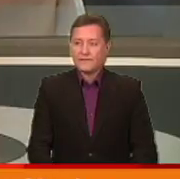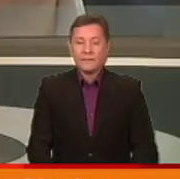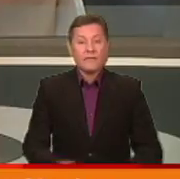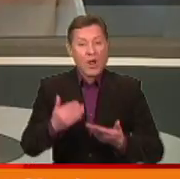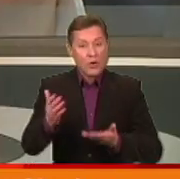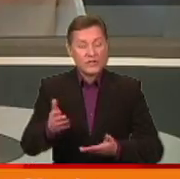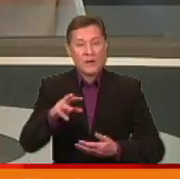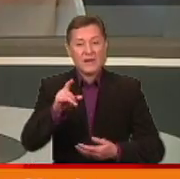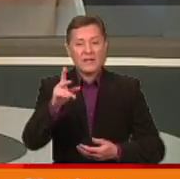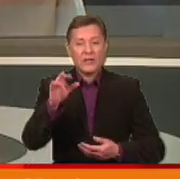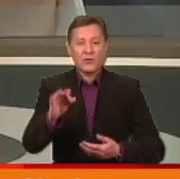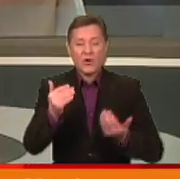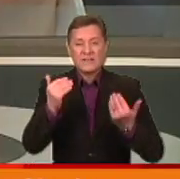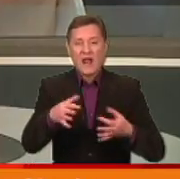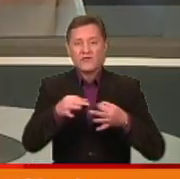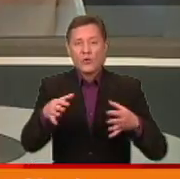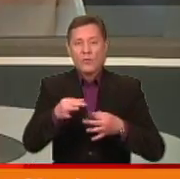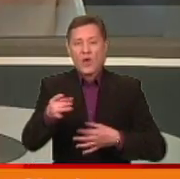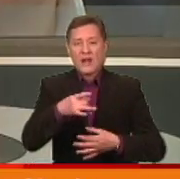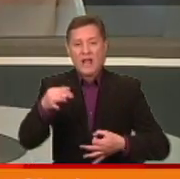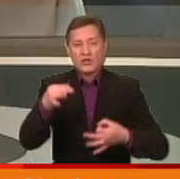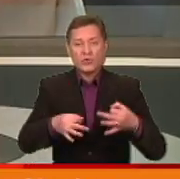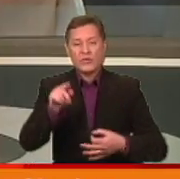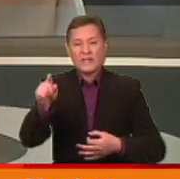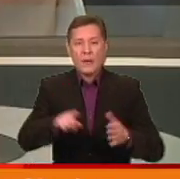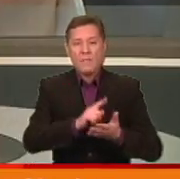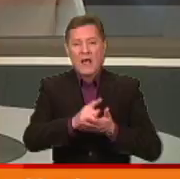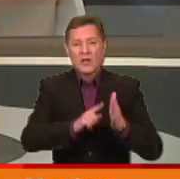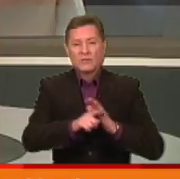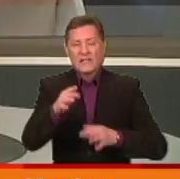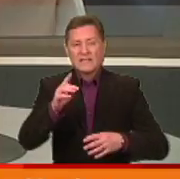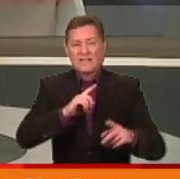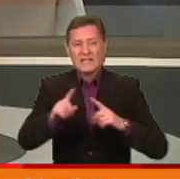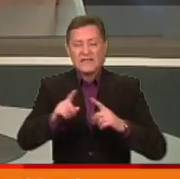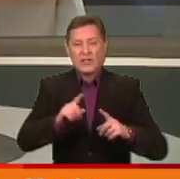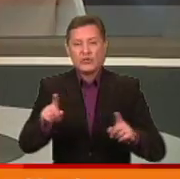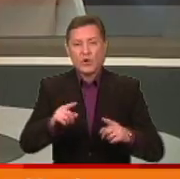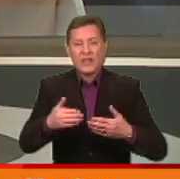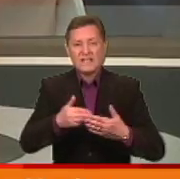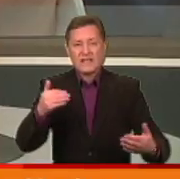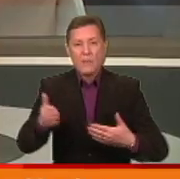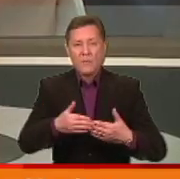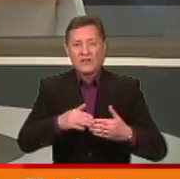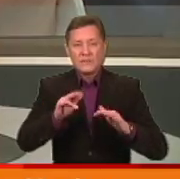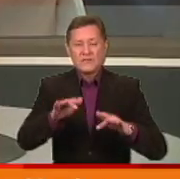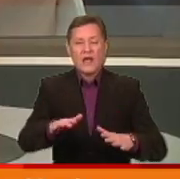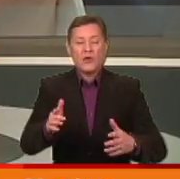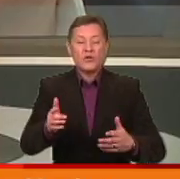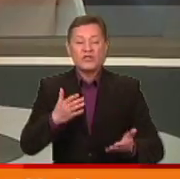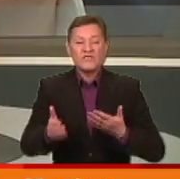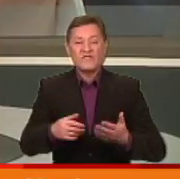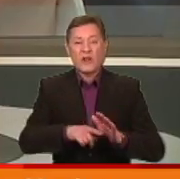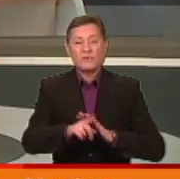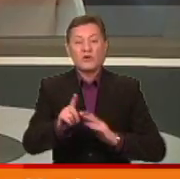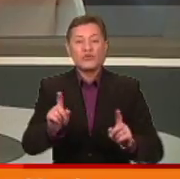Отже, Микола Мартиненко зараз у Солом'янському райсуді. Там мало розпочатися засідання щодо запобіжного заходу. Чи вже розпочалося і